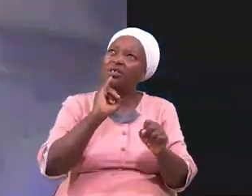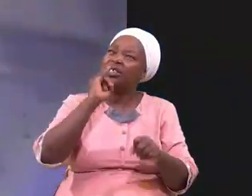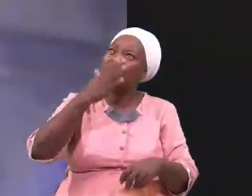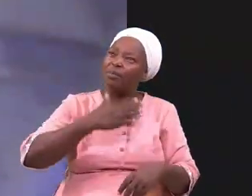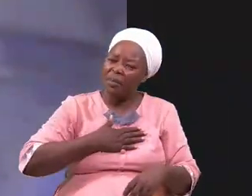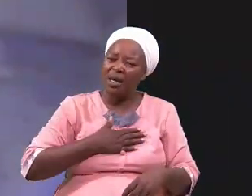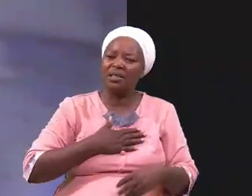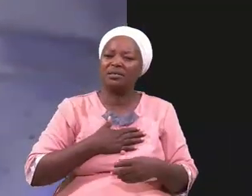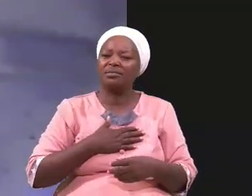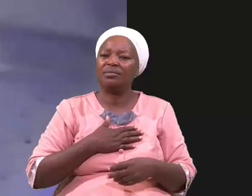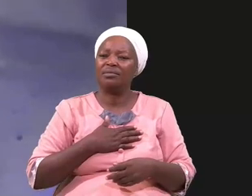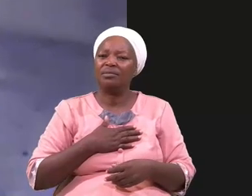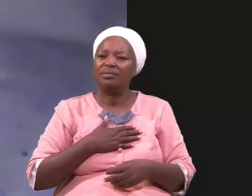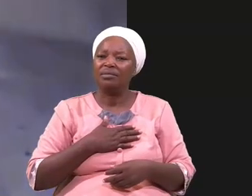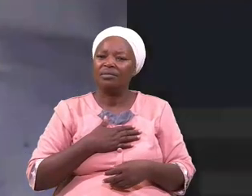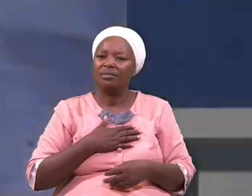Le salut est pour moi.